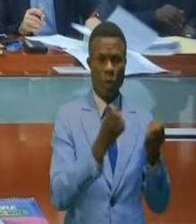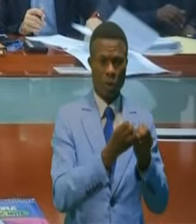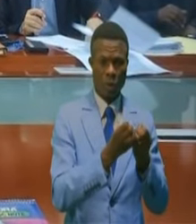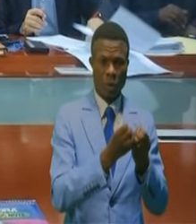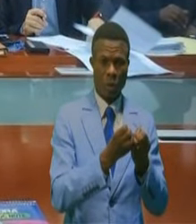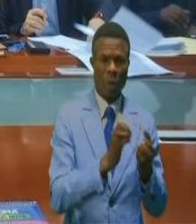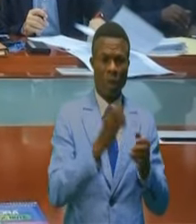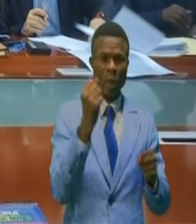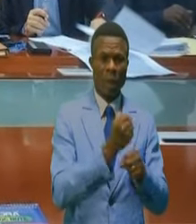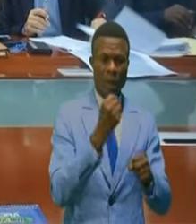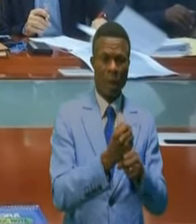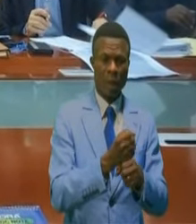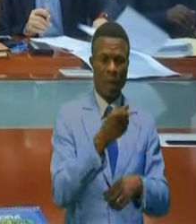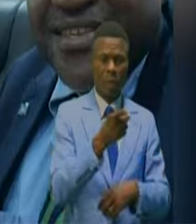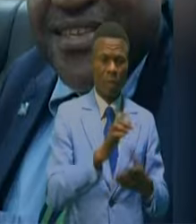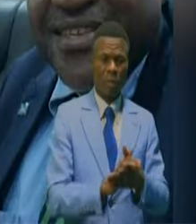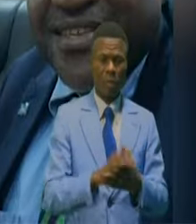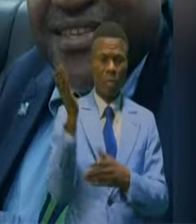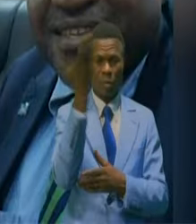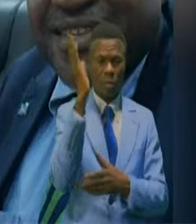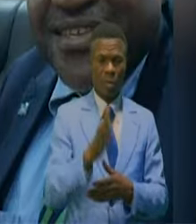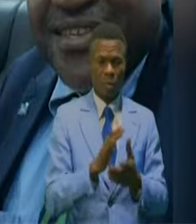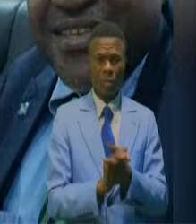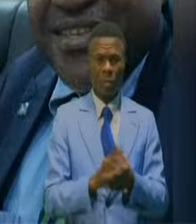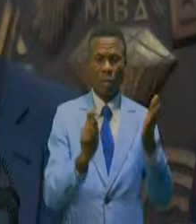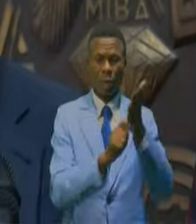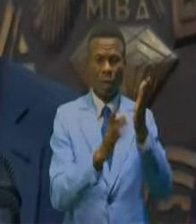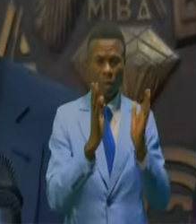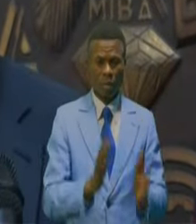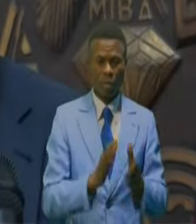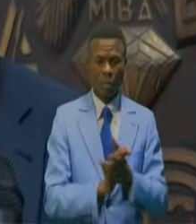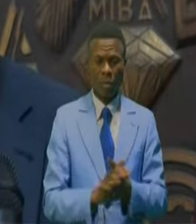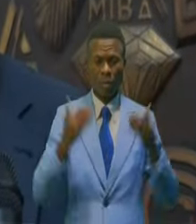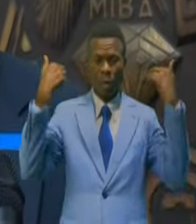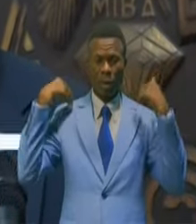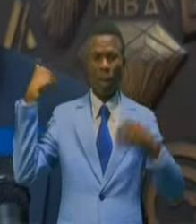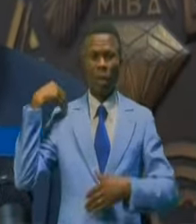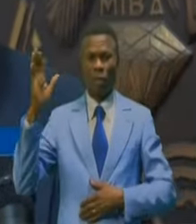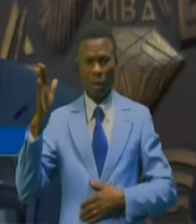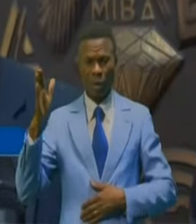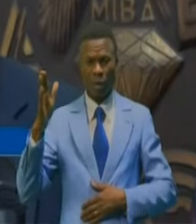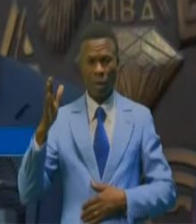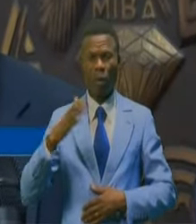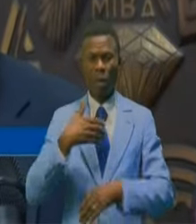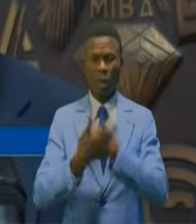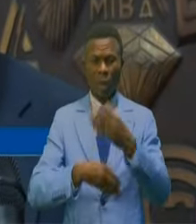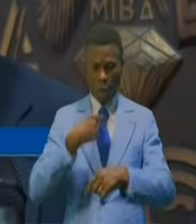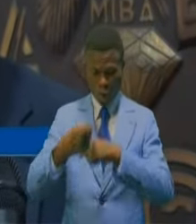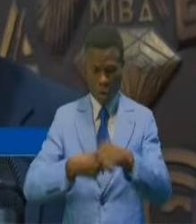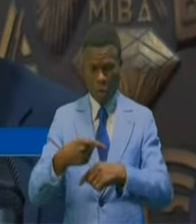Fiston Investment Group et Business Innovation Technology. Le chef de l'État a fait le